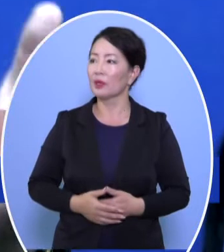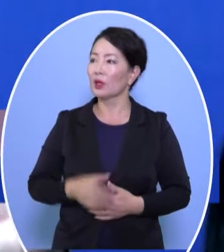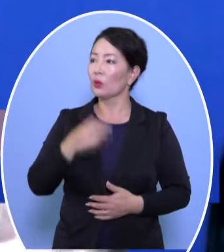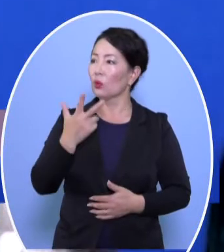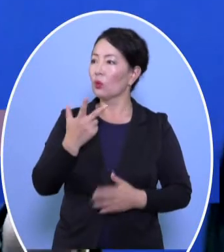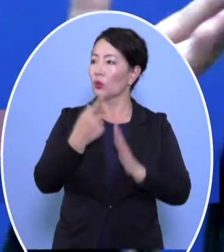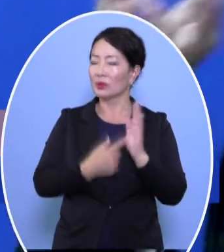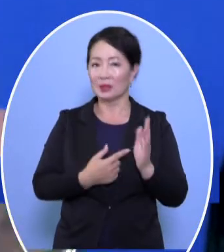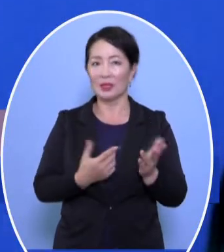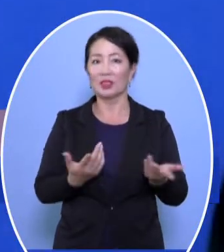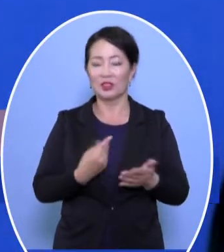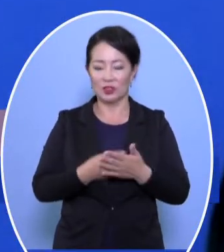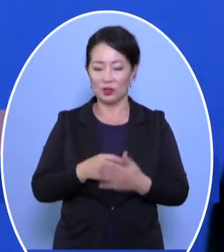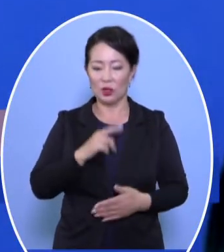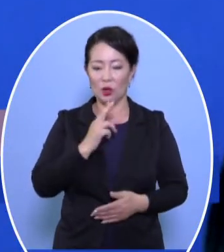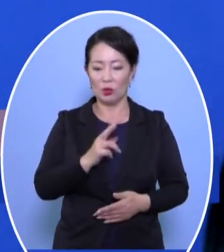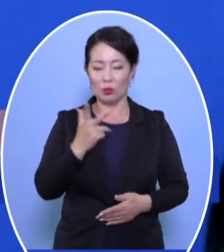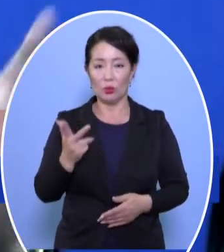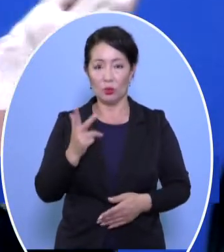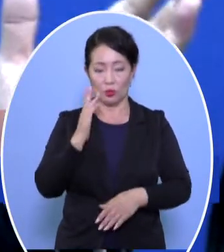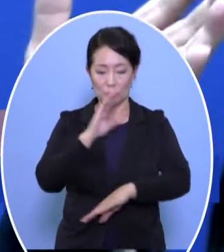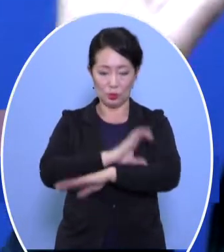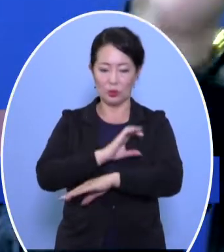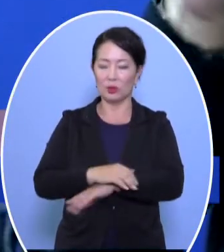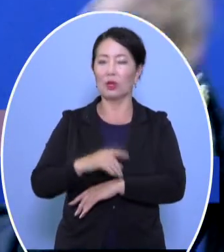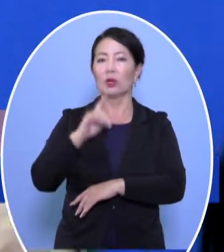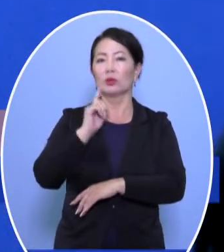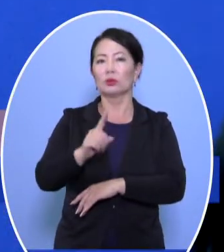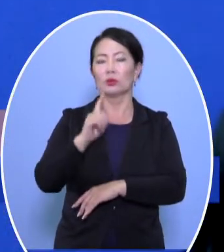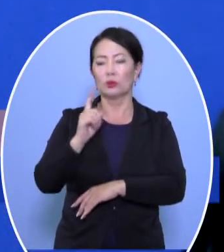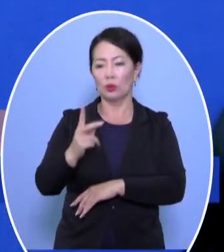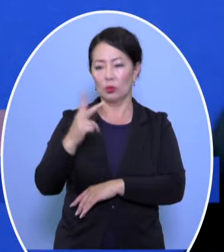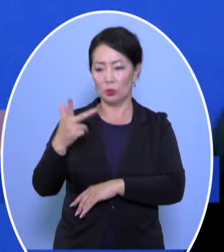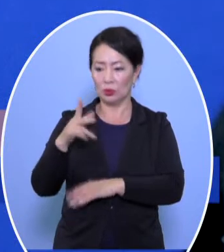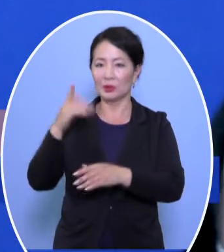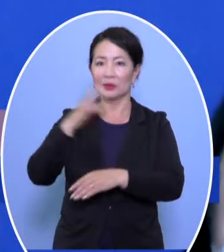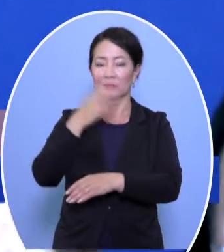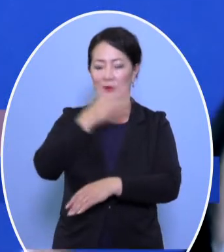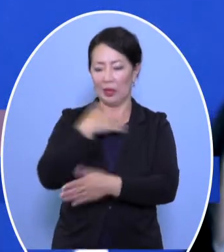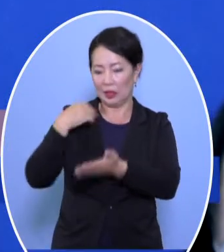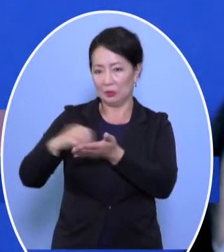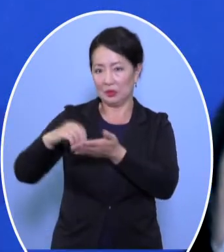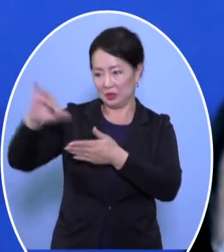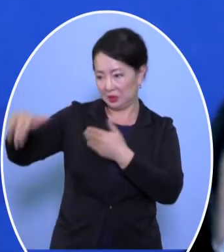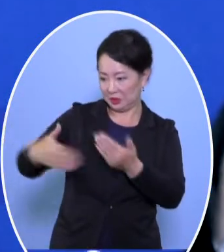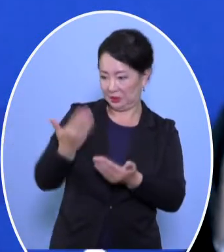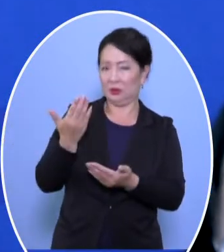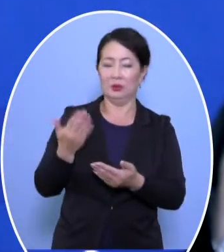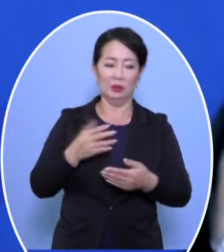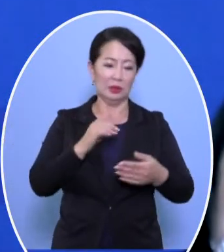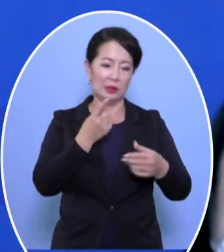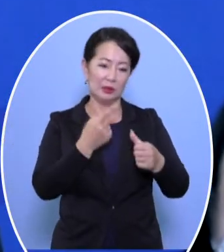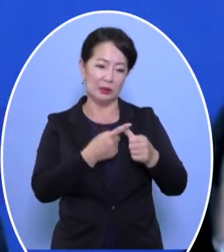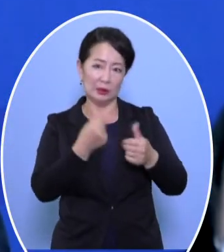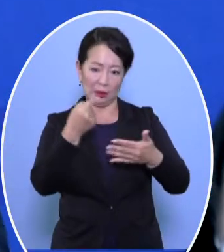одоо жишээл 23 дээр 113 хүүхэд засаг даргаын бичгтээ хүрээд ирж байгаа. Одоо ингээд цахимд ороод ирсэн чинь